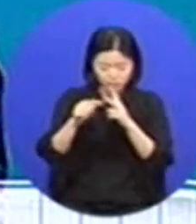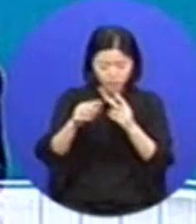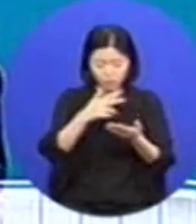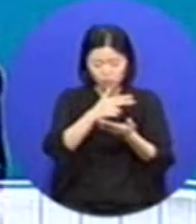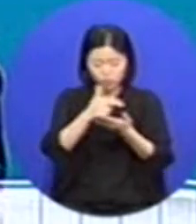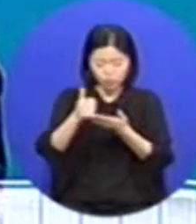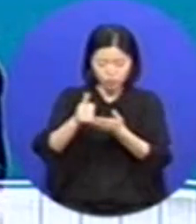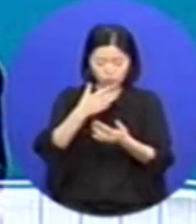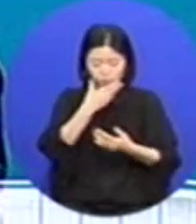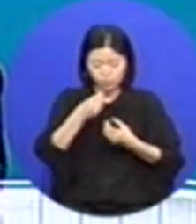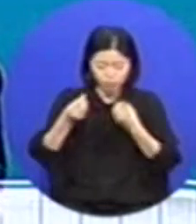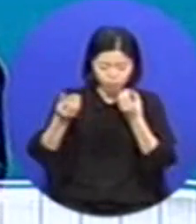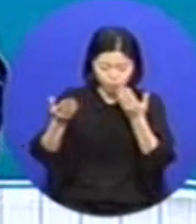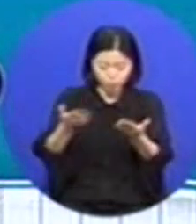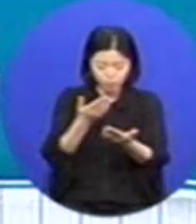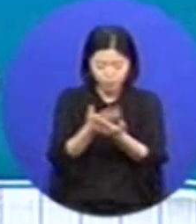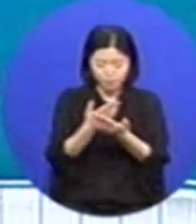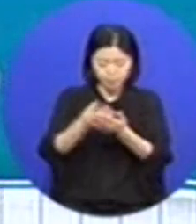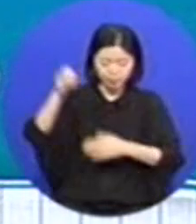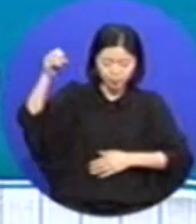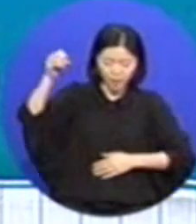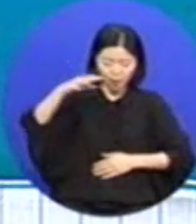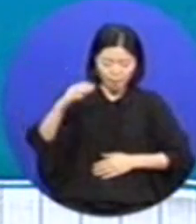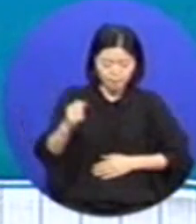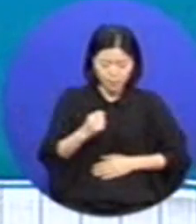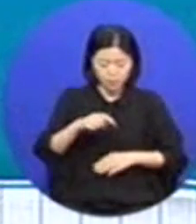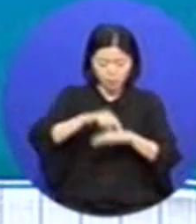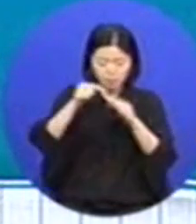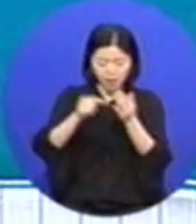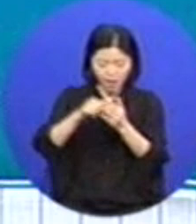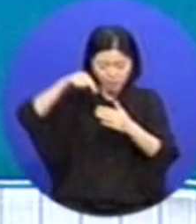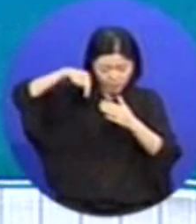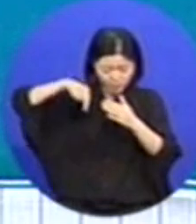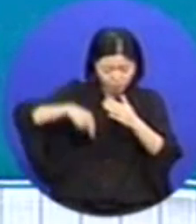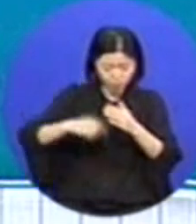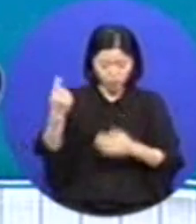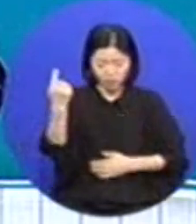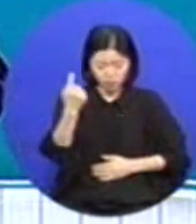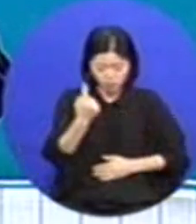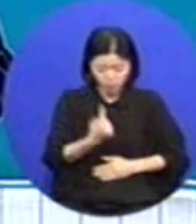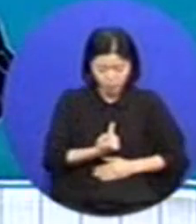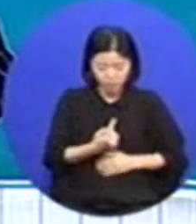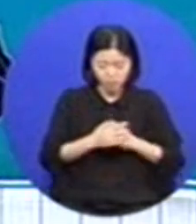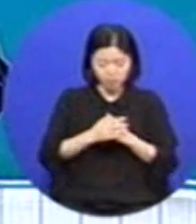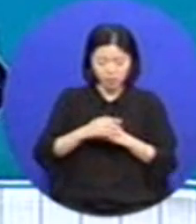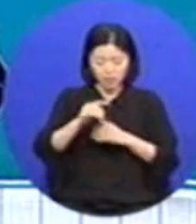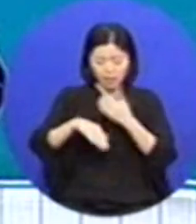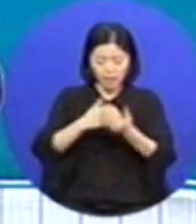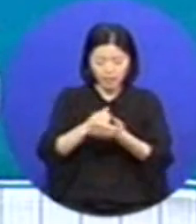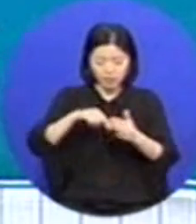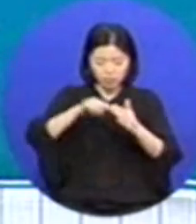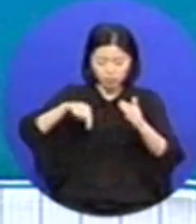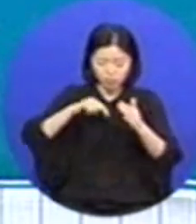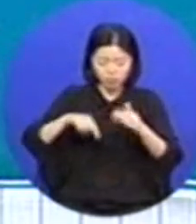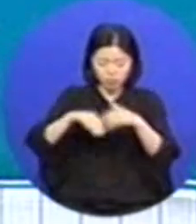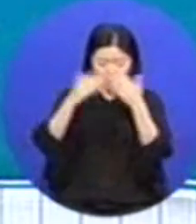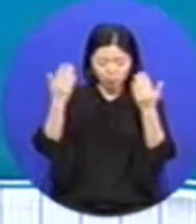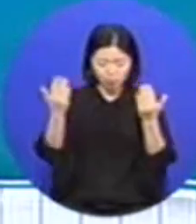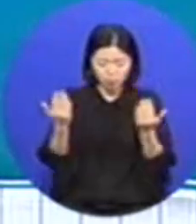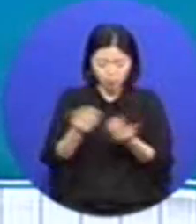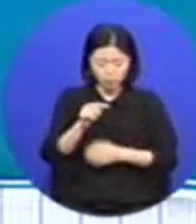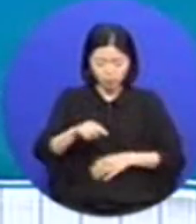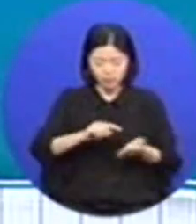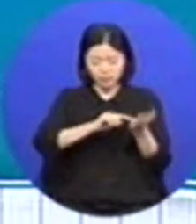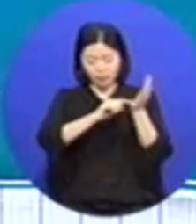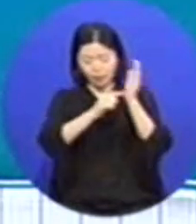축복하소서 빛으로 마음 깊은 곳까지 마셔서 하나님 그 속에 있는 모든 것이 다 드러나게